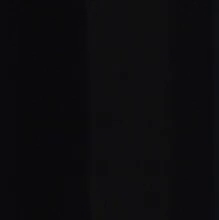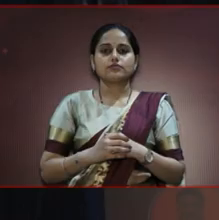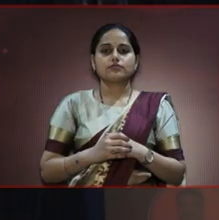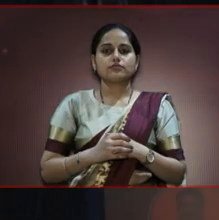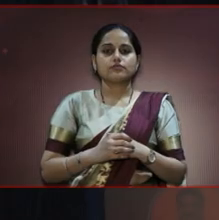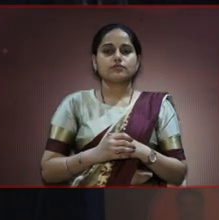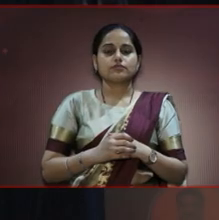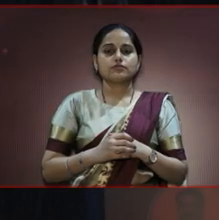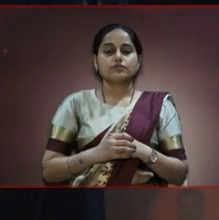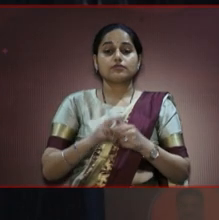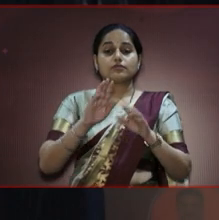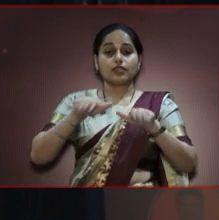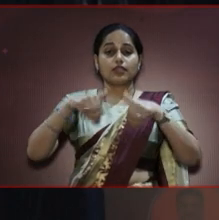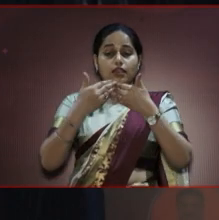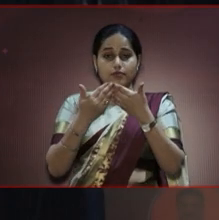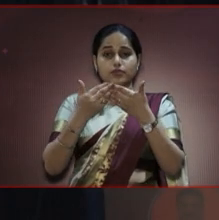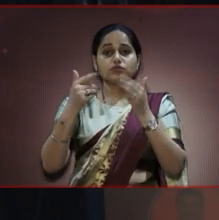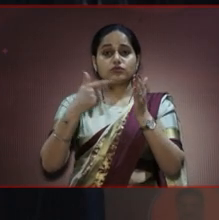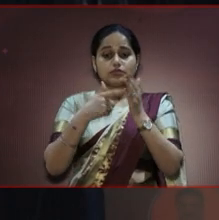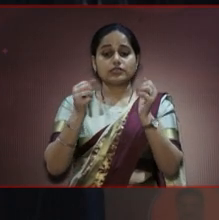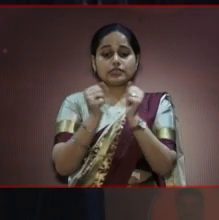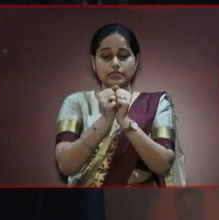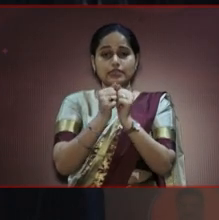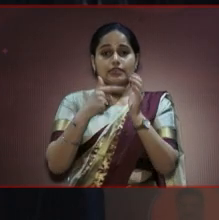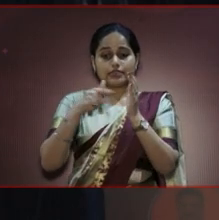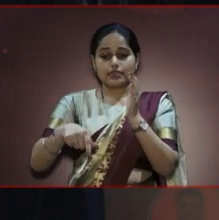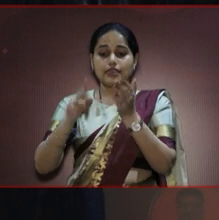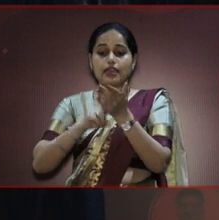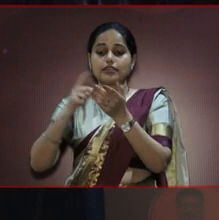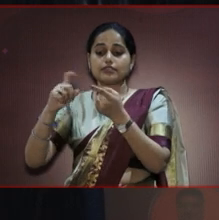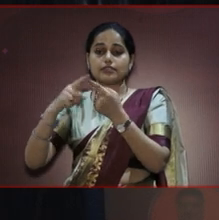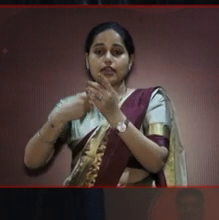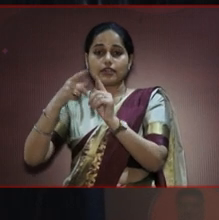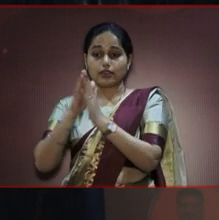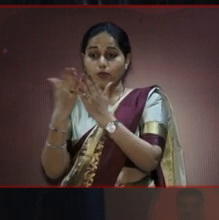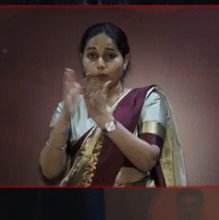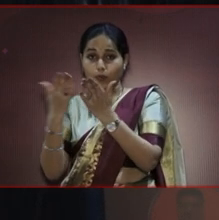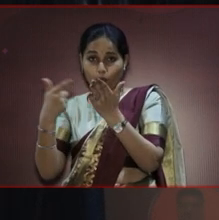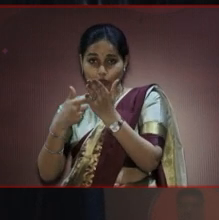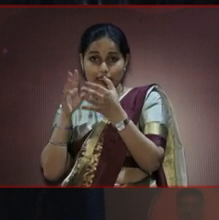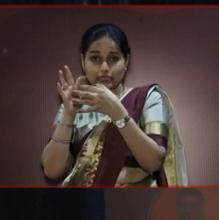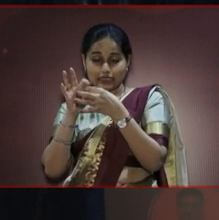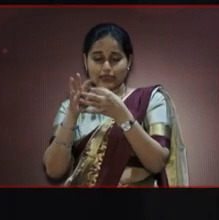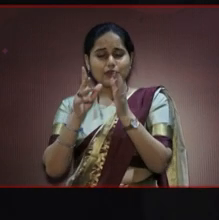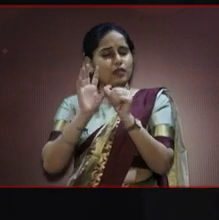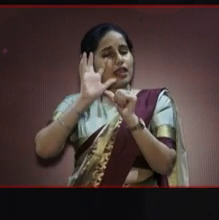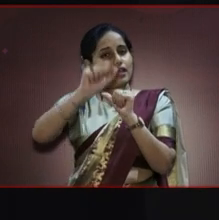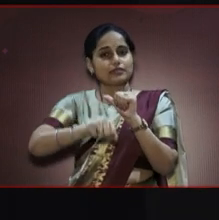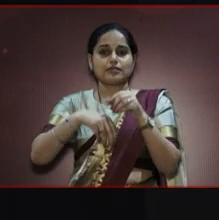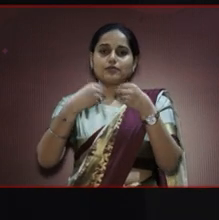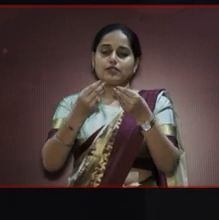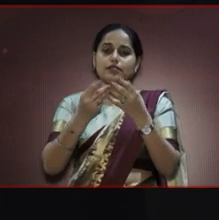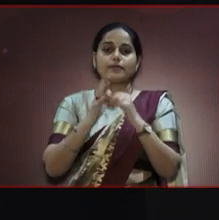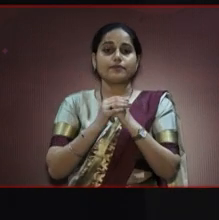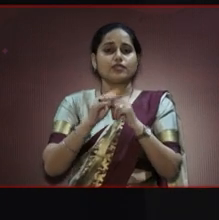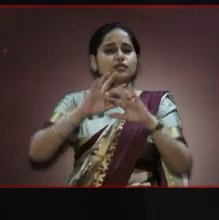माध्यम। Amazon के साथ यह साझेदारी NCERT की पाठ्यपुस्तकों के वितरण को सुव्यवस्थित करेगी